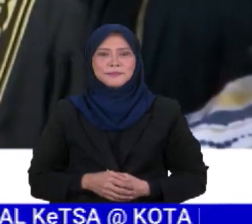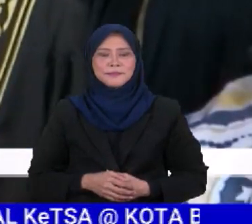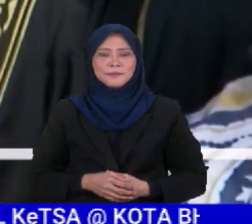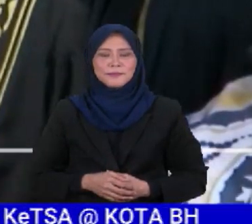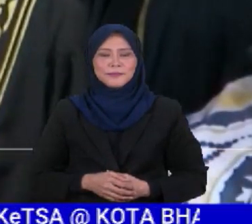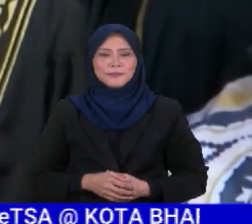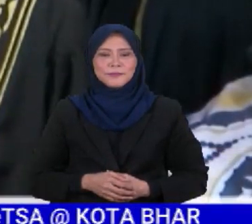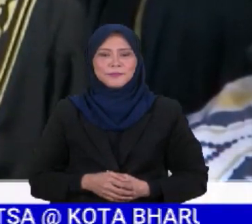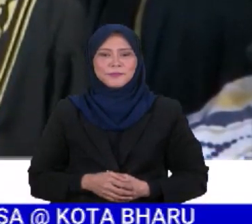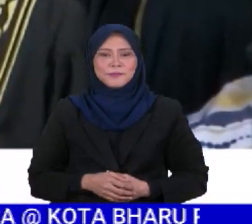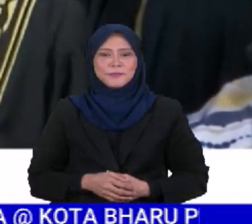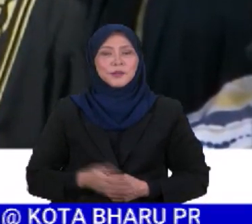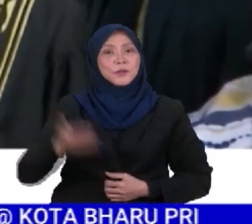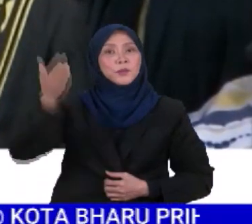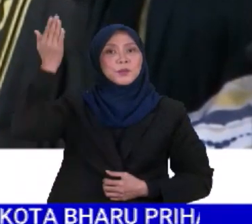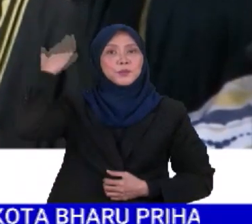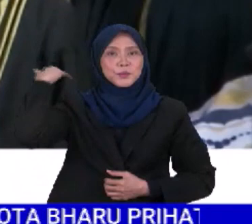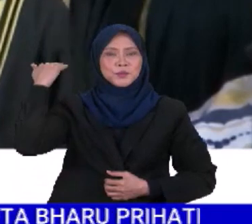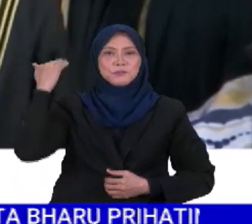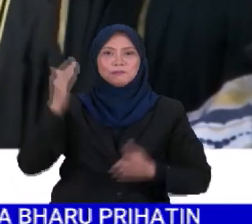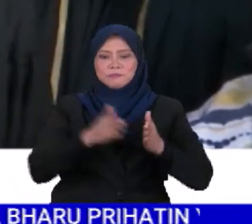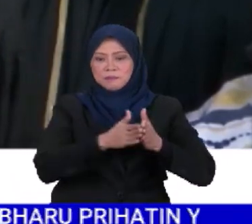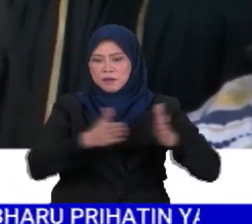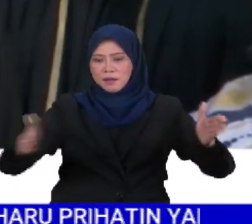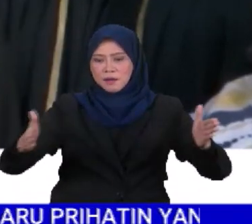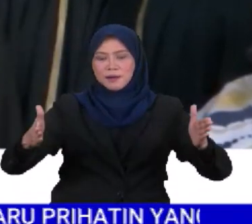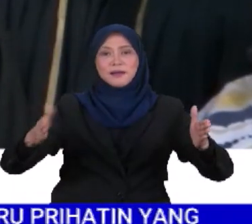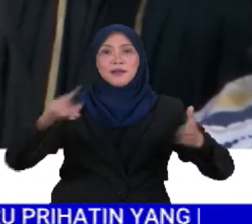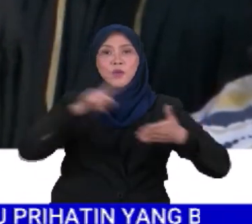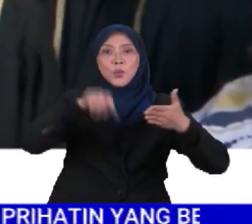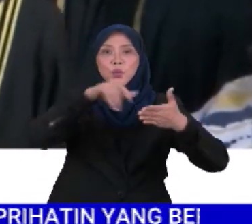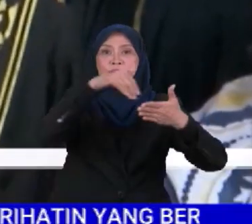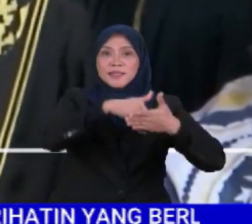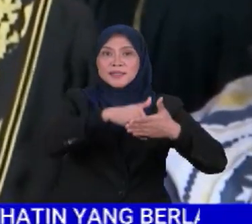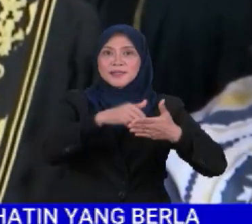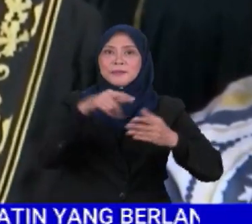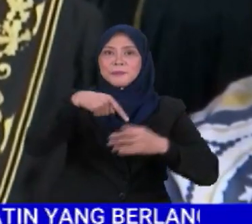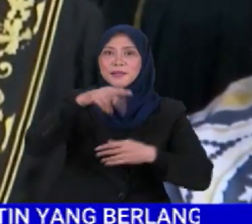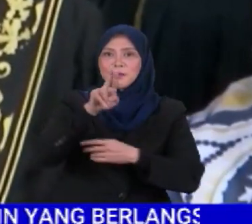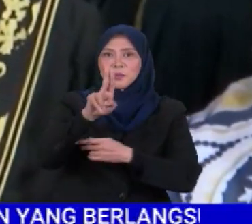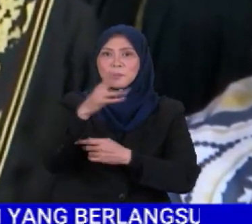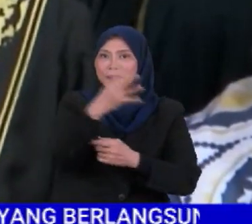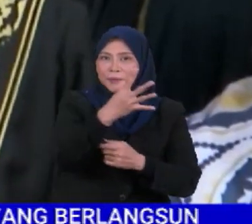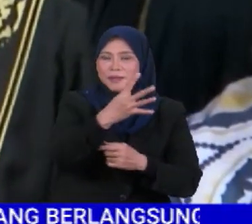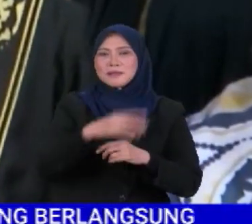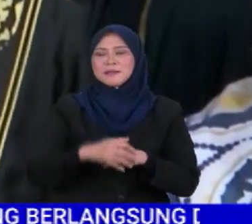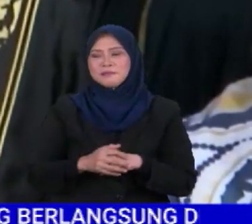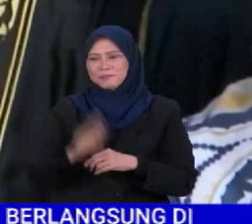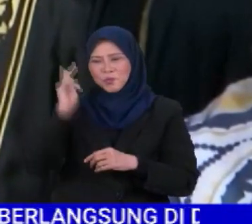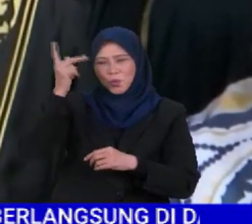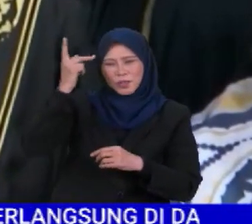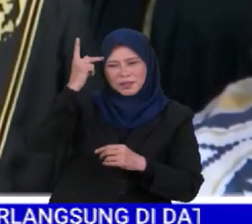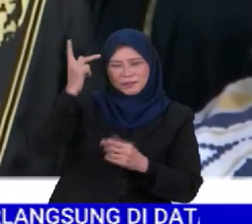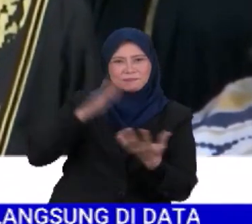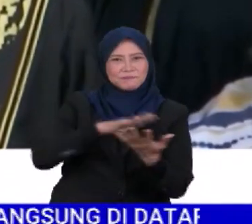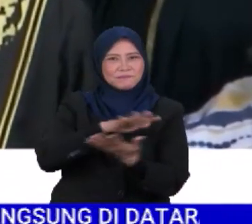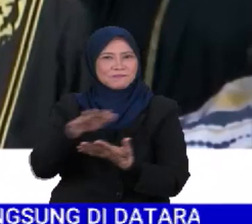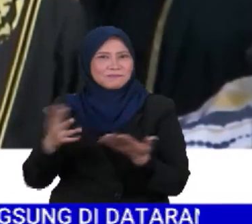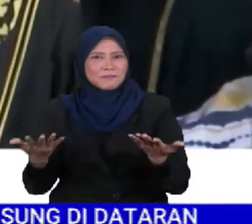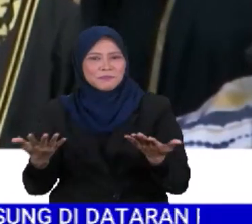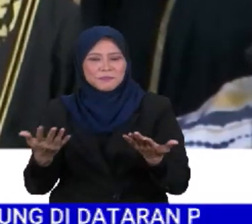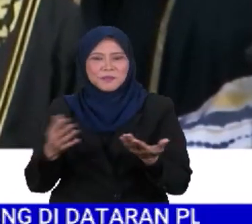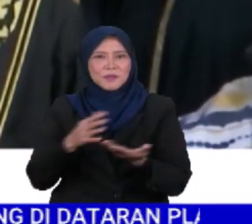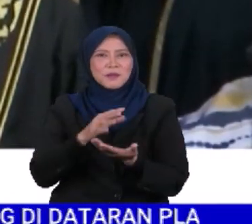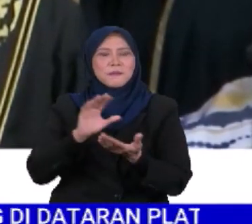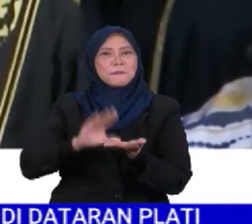Kalau dulu dalam penggal yang ke-14, kita tengok kestabilan politik tak ada. Jumlah pelaburan